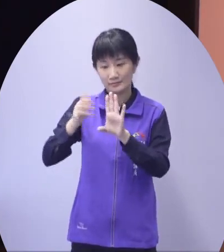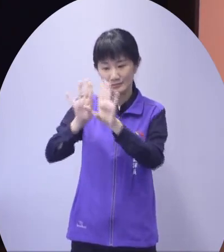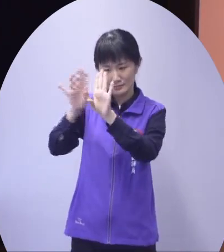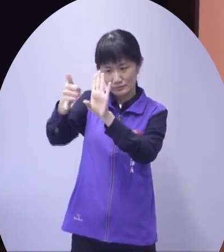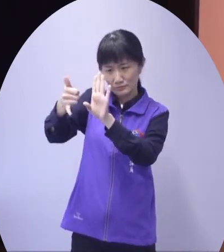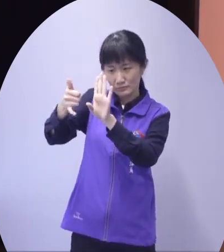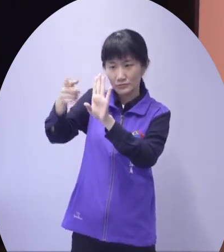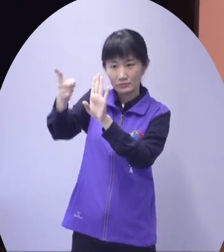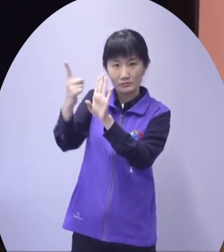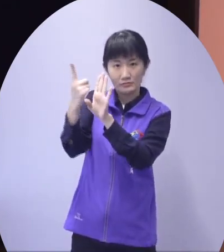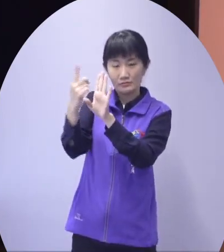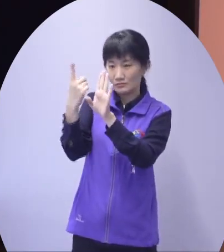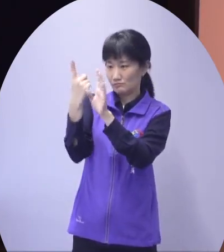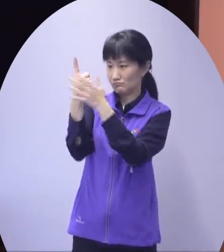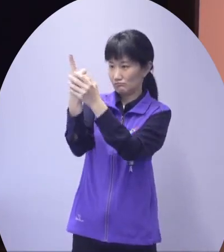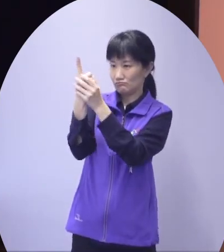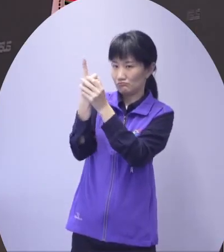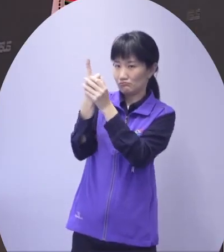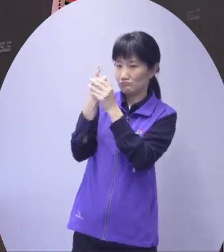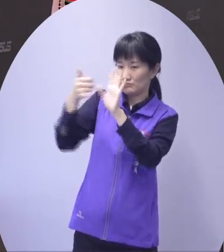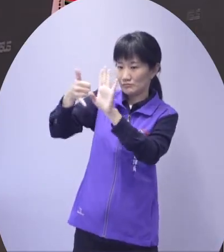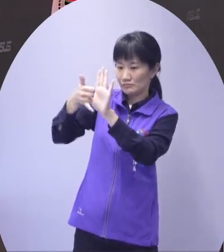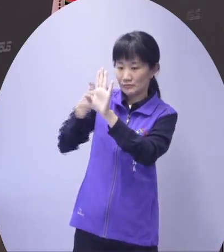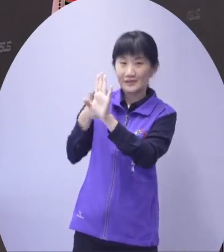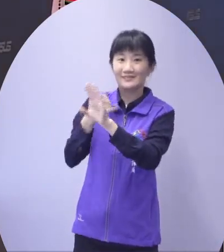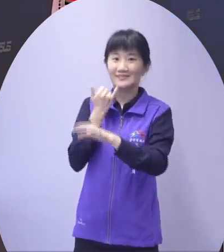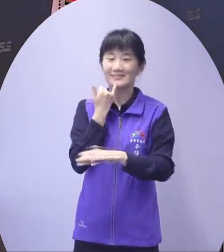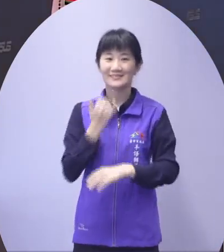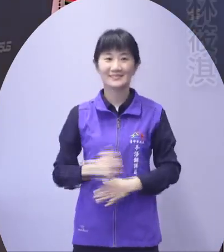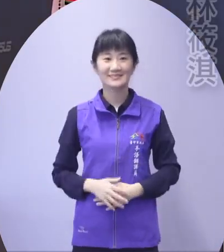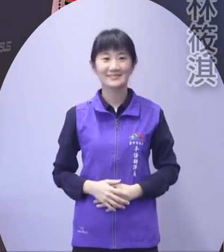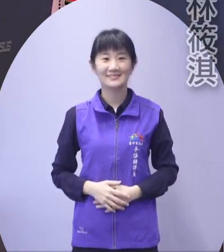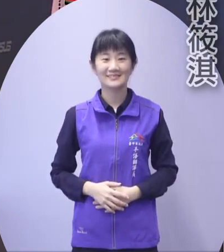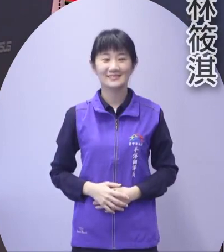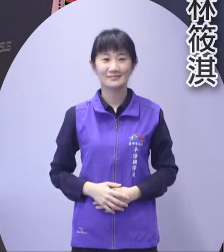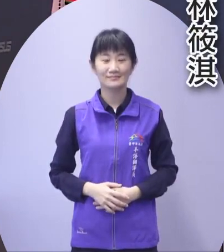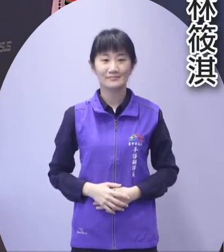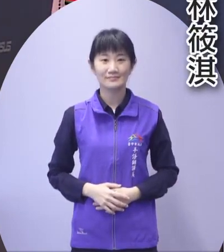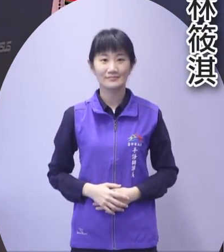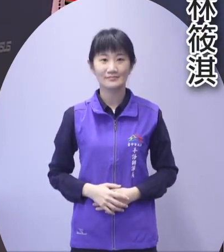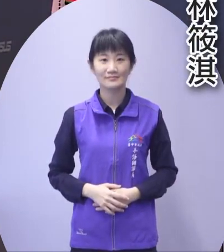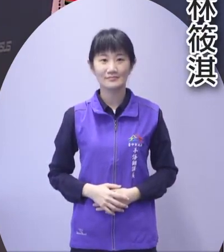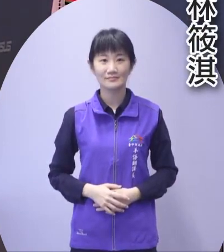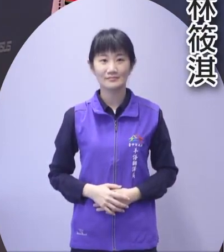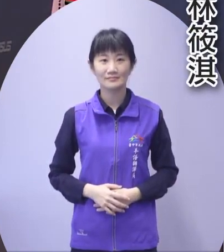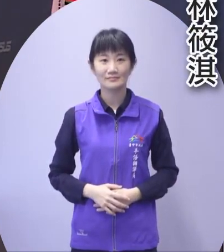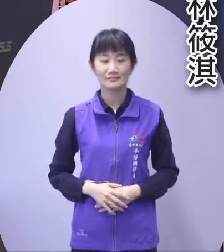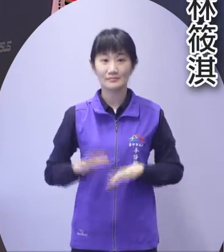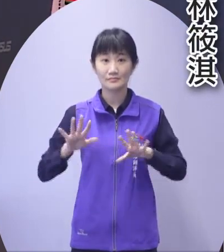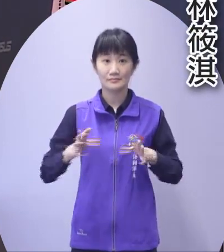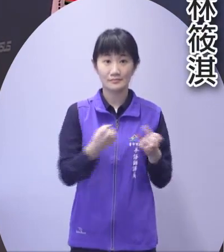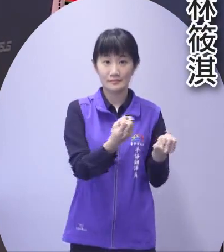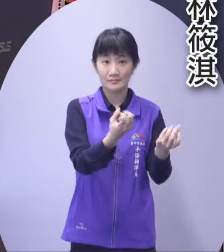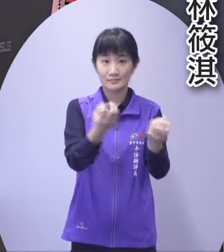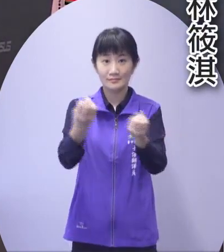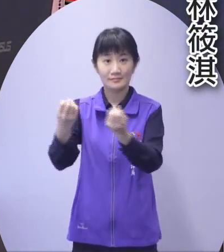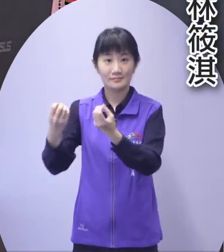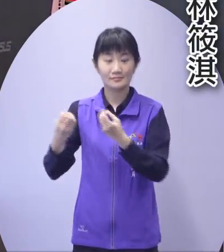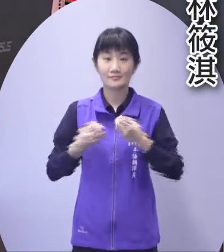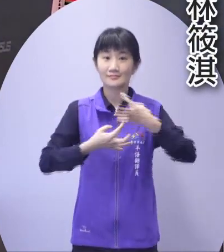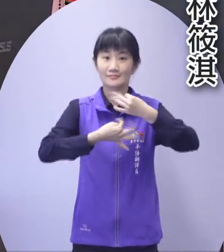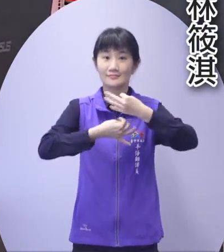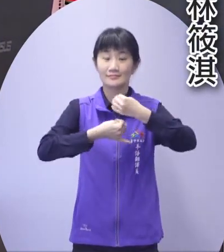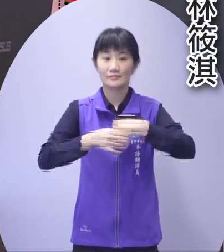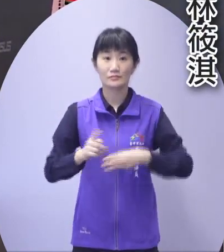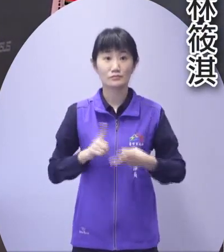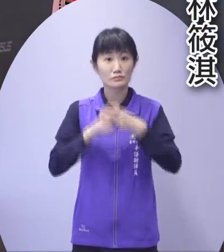可以了。好，谢谢。那么这次的花坛节呢，其实我们主要锁